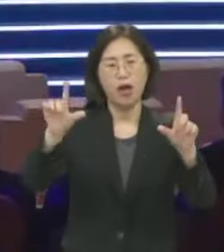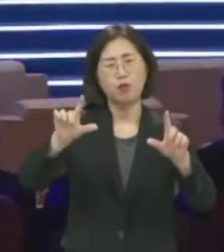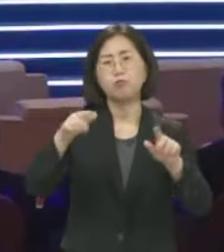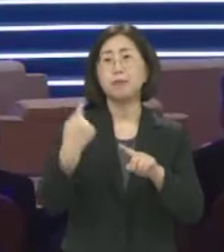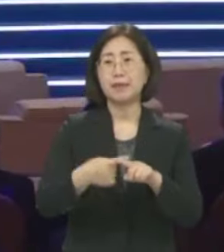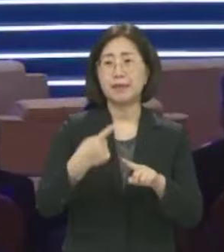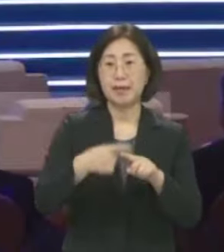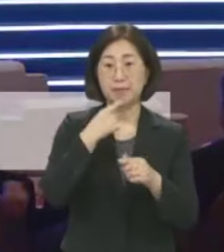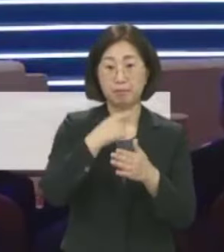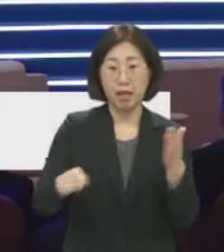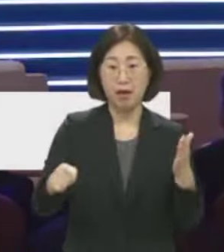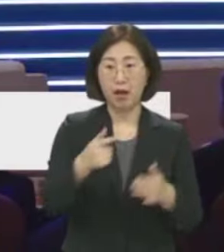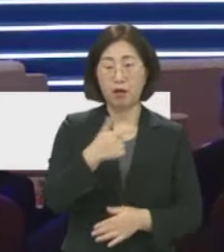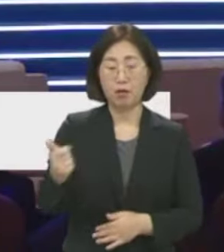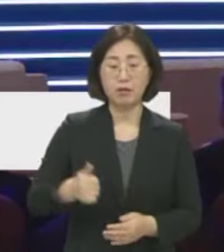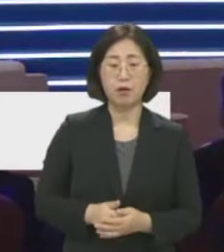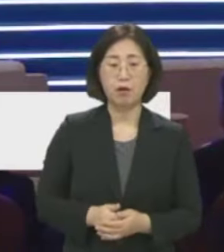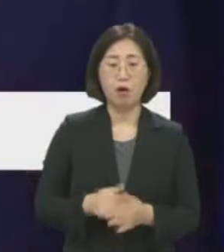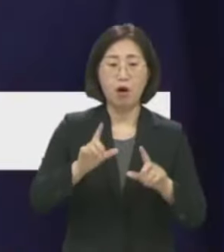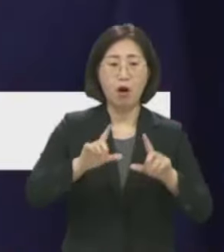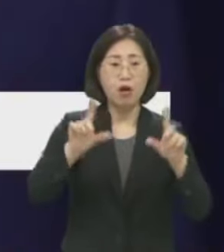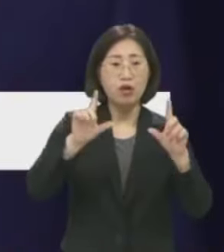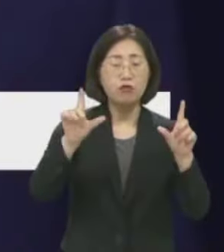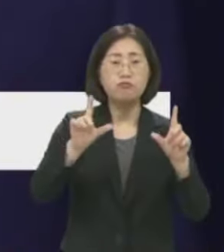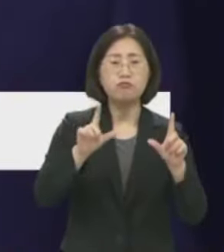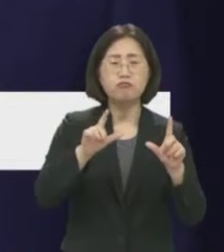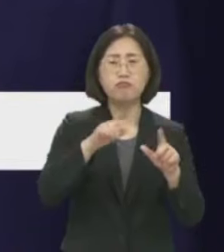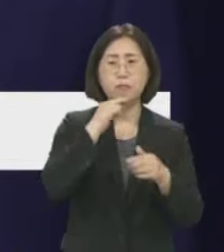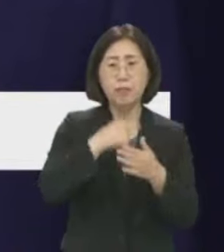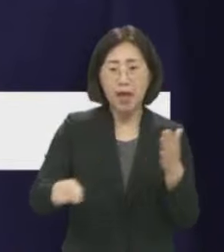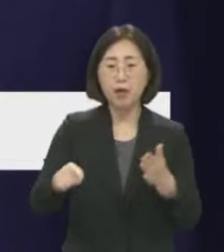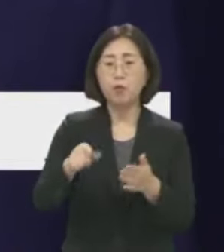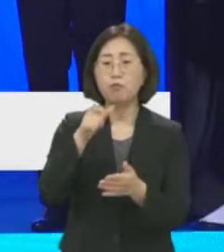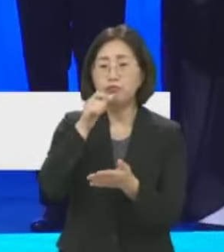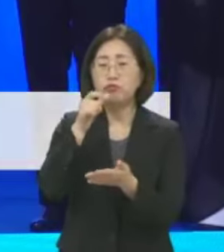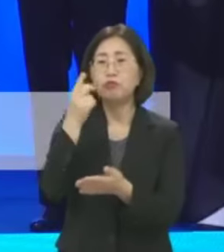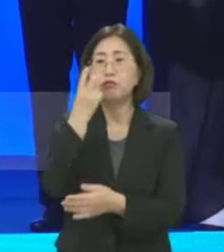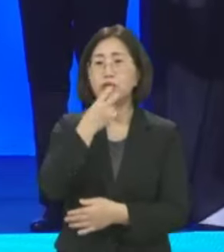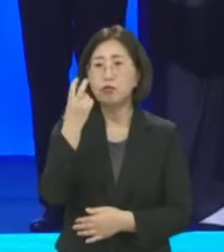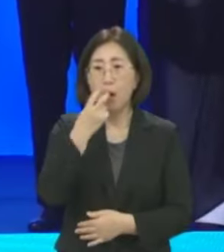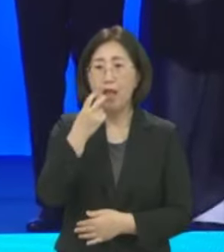잇따랐습니다. 기후변화로 촉발된 물 문제는 아시아 국가들의 새로운